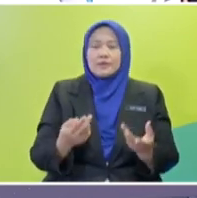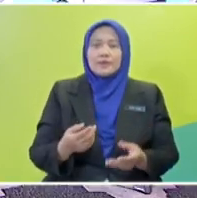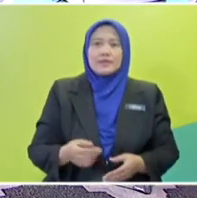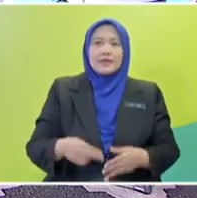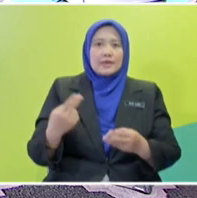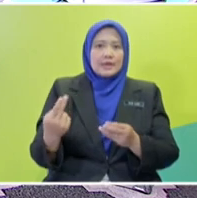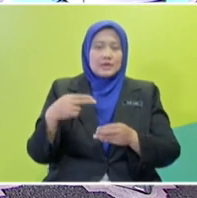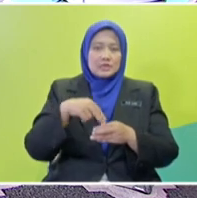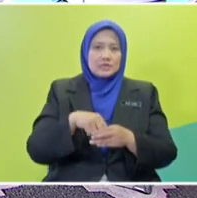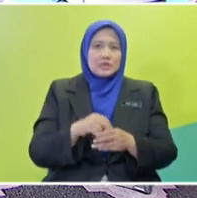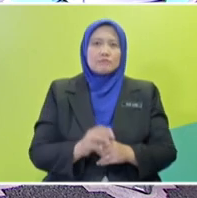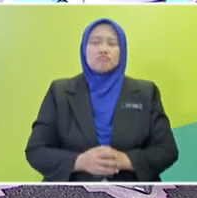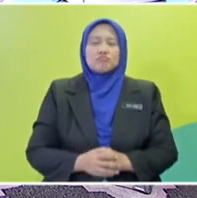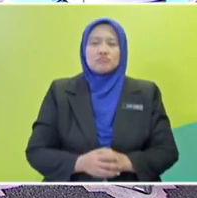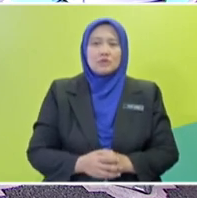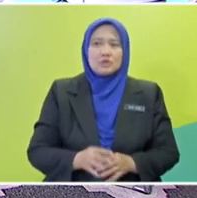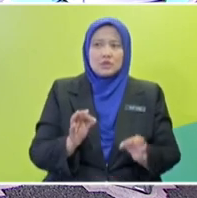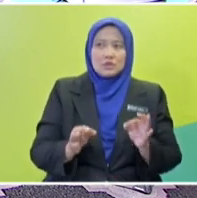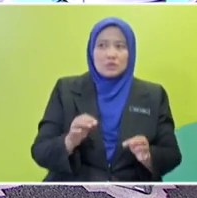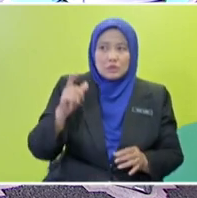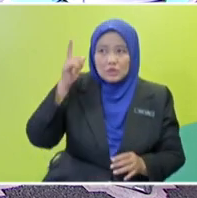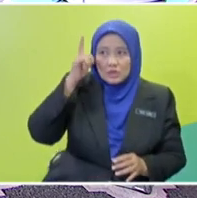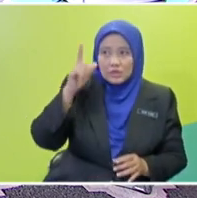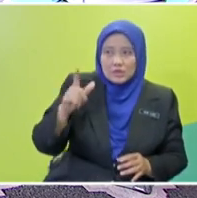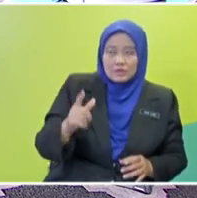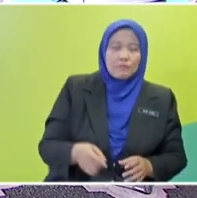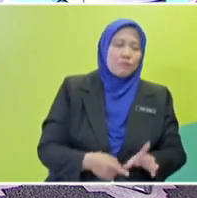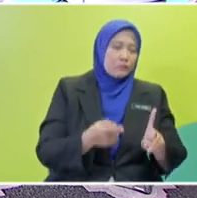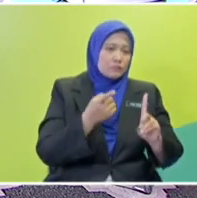segi empat tepat macam Saya punya